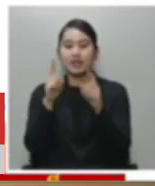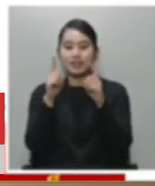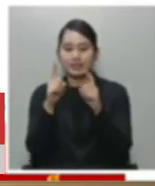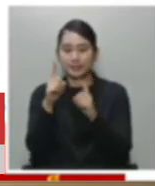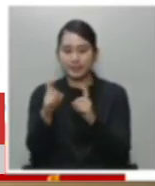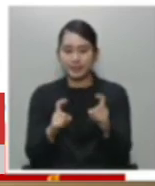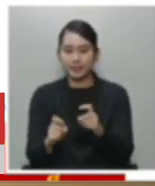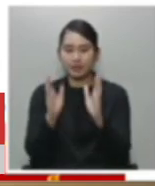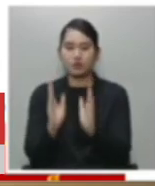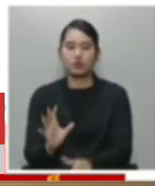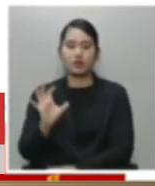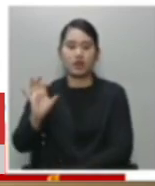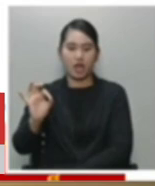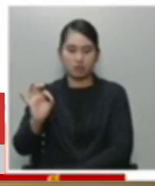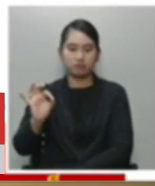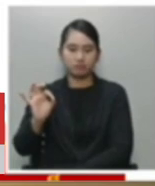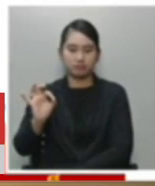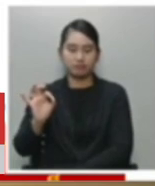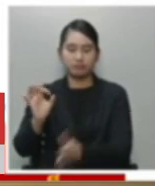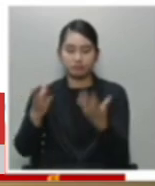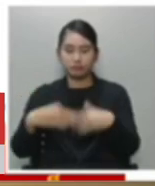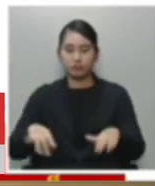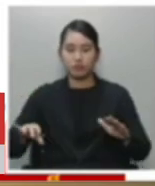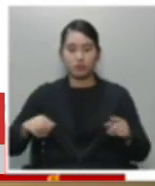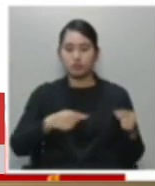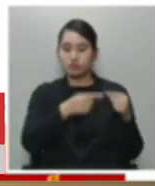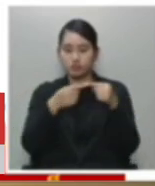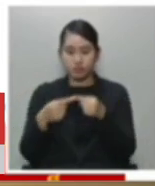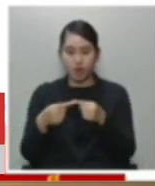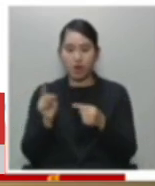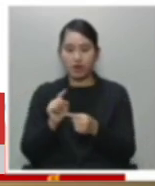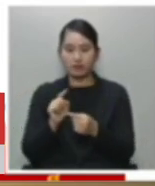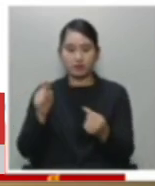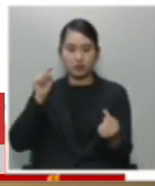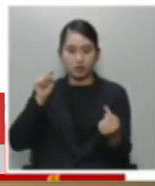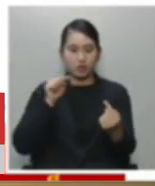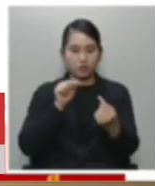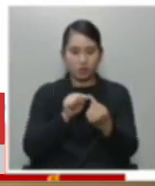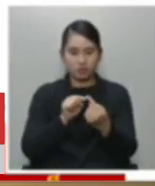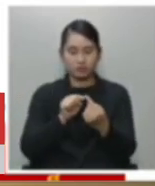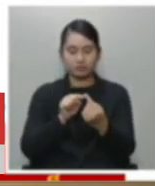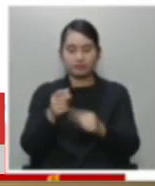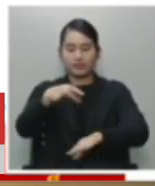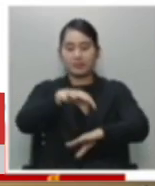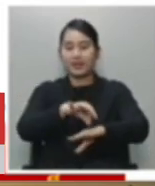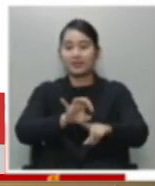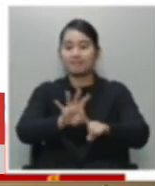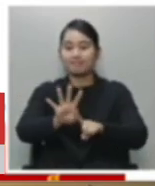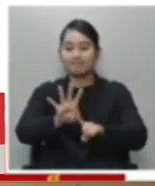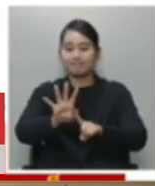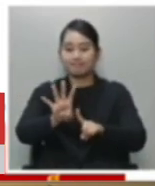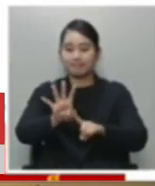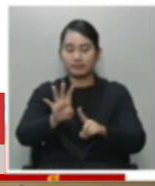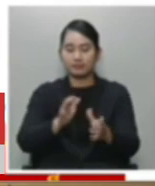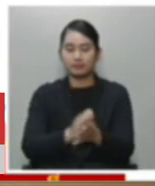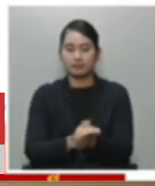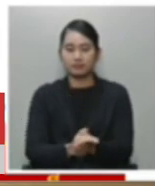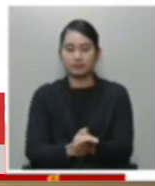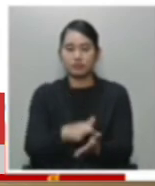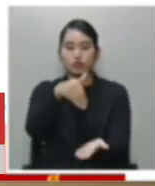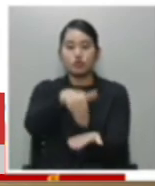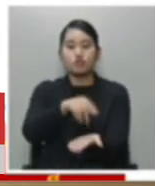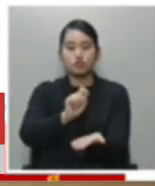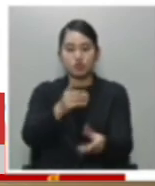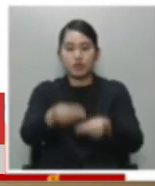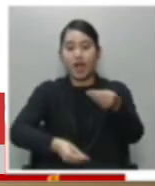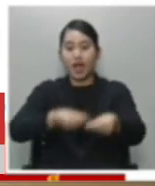9ศพและจุดสุดท้ายคนร้ายได้มุ่งไปยังเทอร์มินอลจุดที่4 ซึ่งเชื่อว่าจุดที่